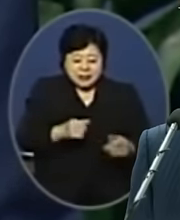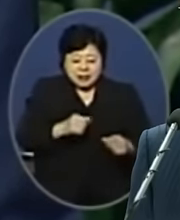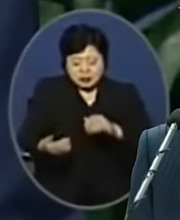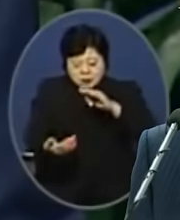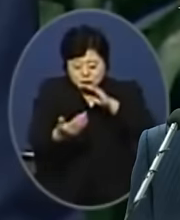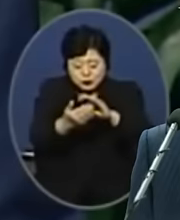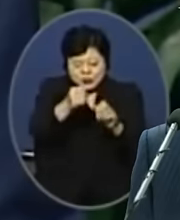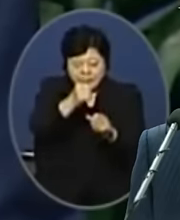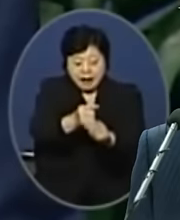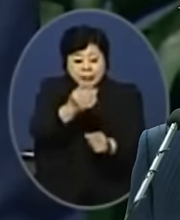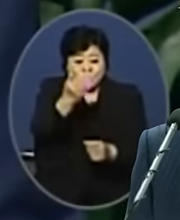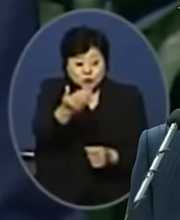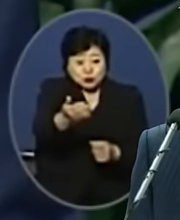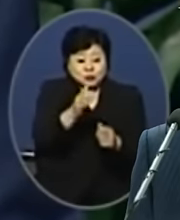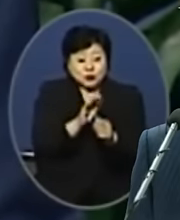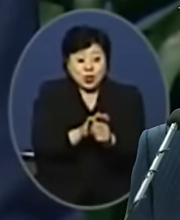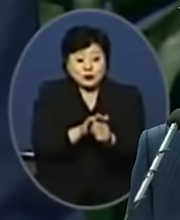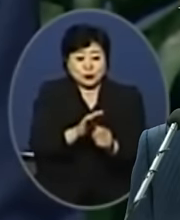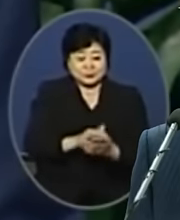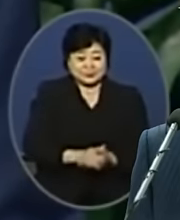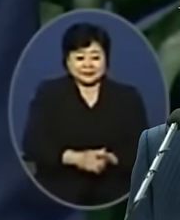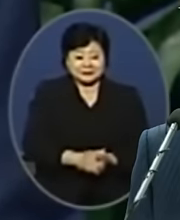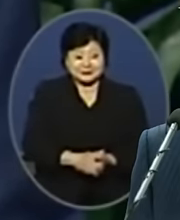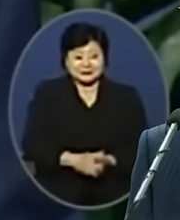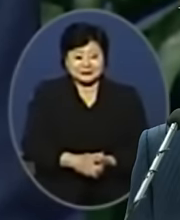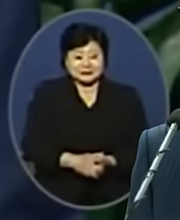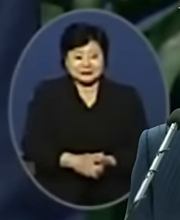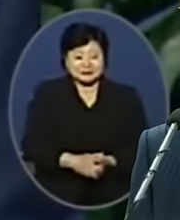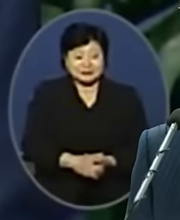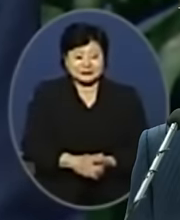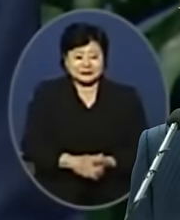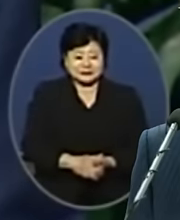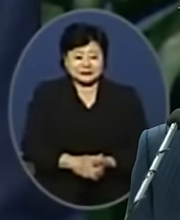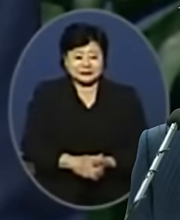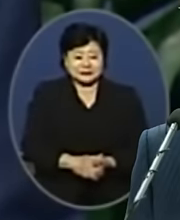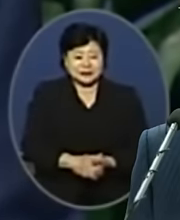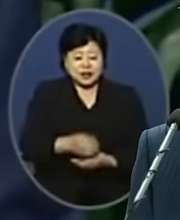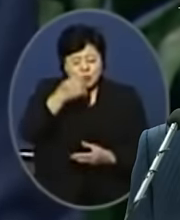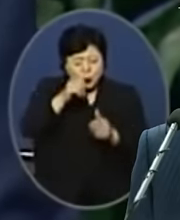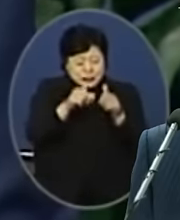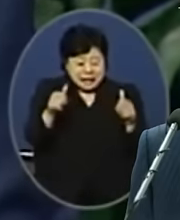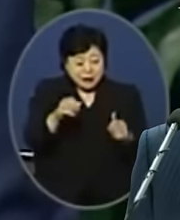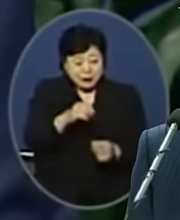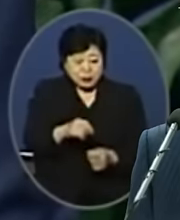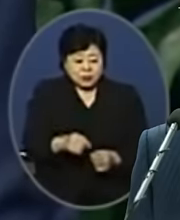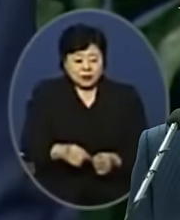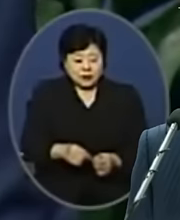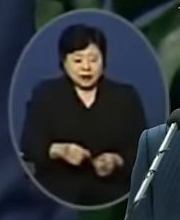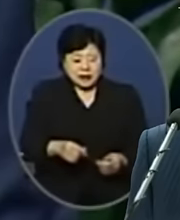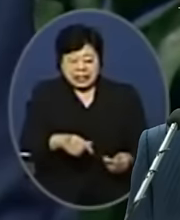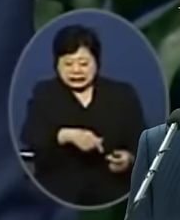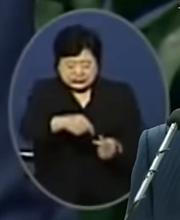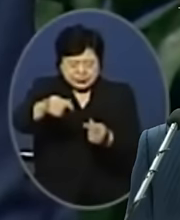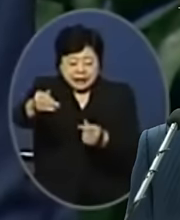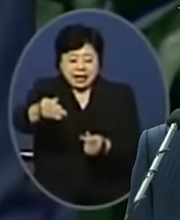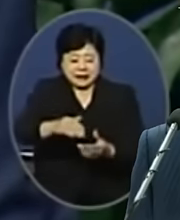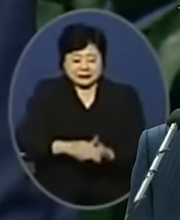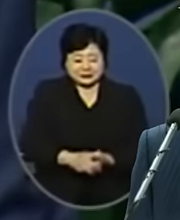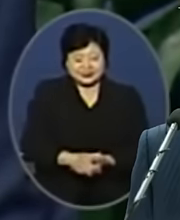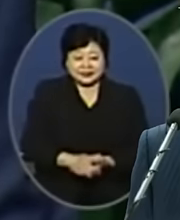이루어지도록 만들어주는 것입니다. 아, 요셉을 보고 올라나라, 빨리 끈